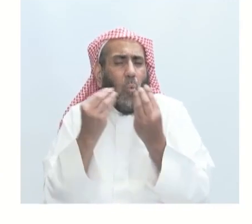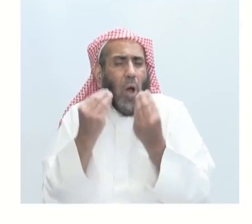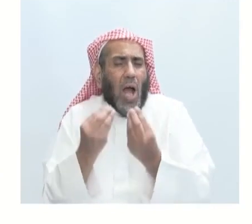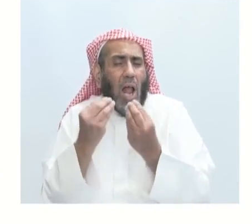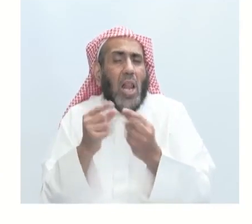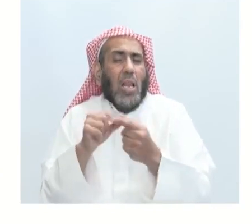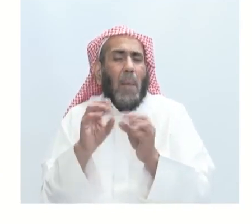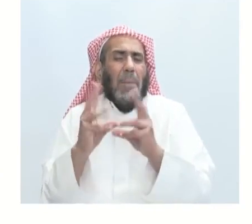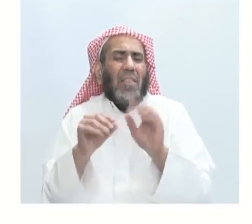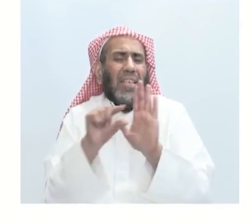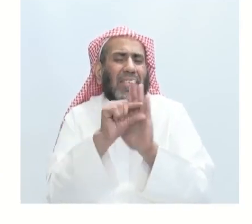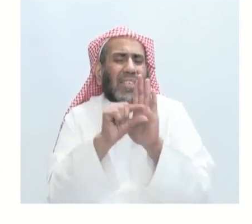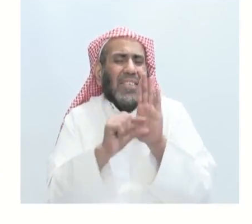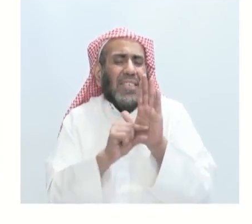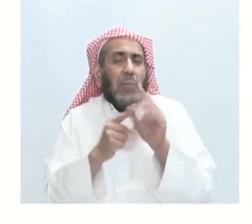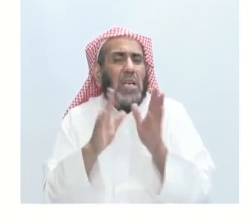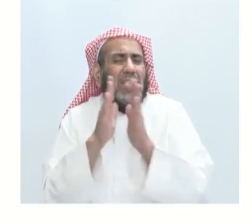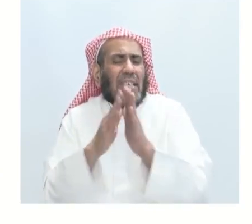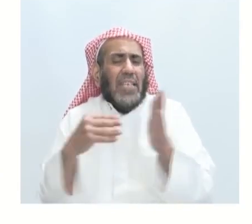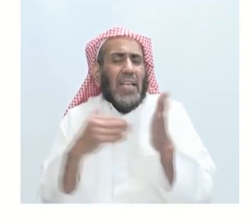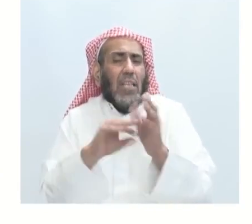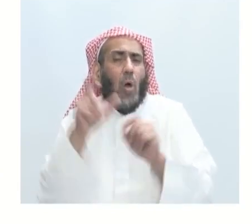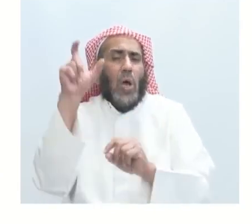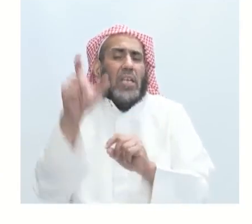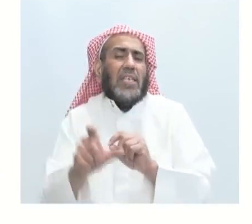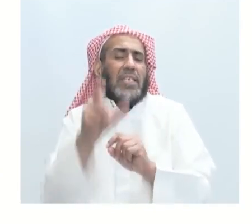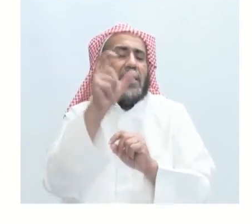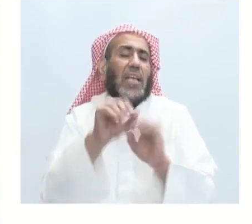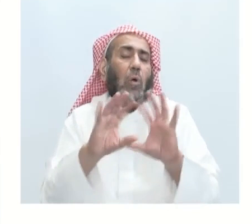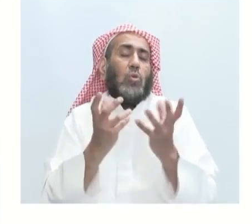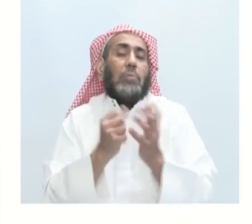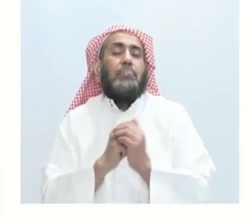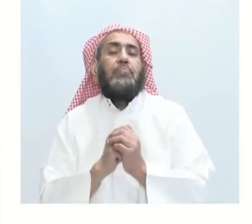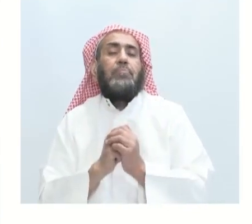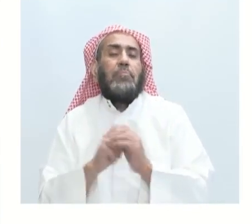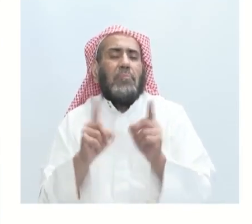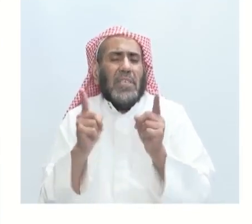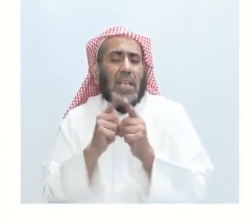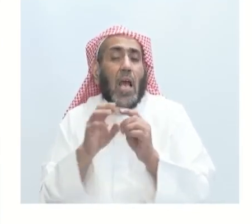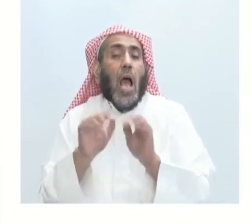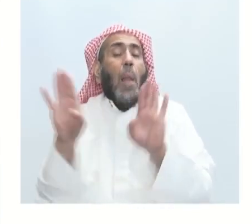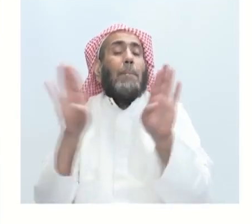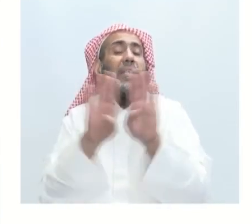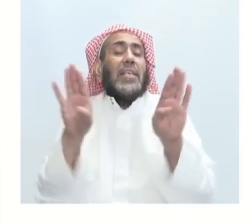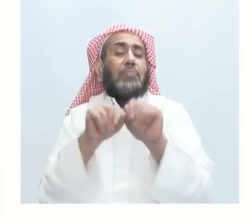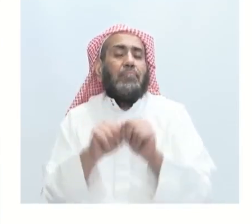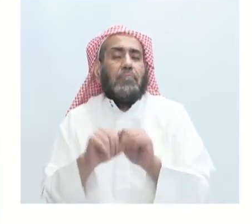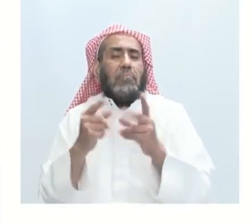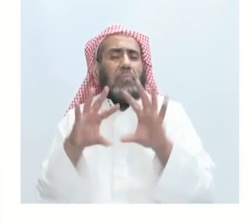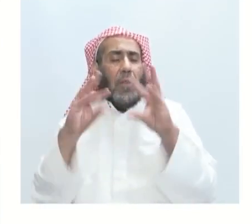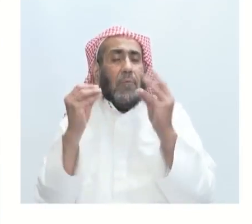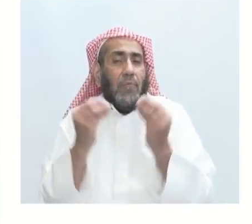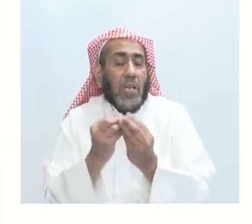تصل الى بضعه اسطر طبعا هي اما التركيز على حدث او التركيز على شخصيه او جانب من جوانب الشخصيه المسرحيه المسرحيه ايضا